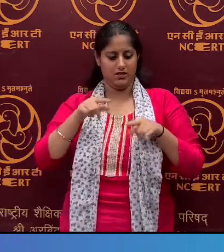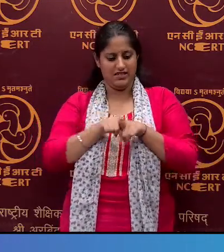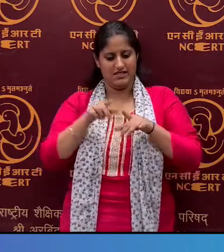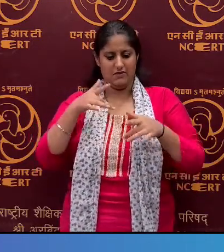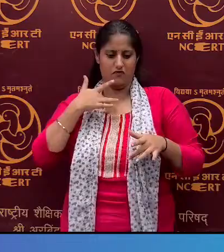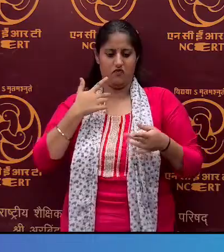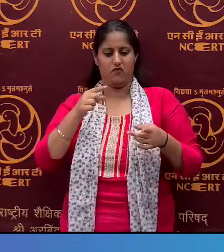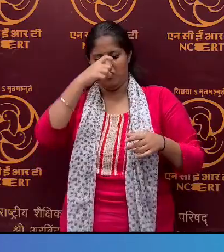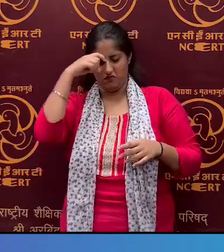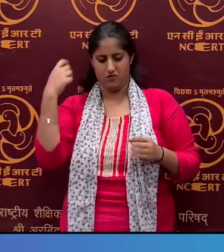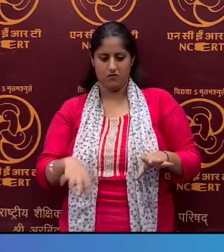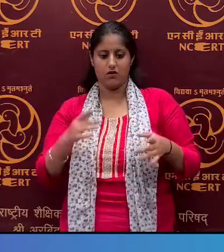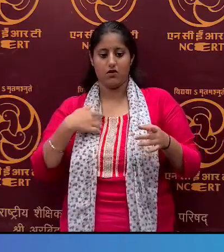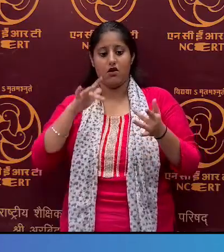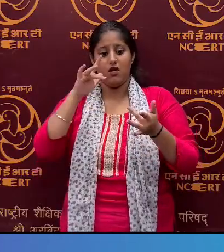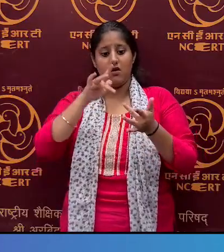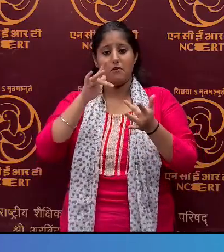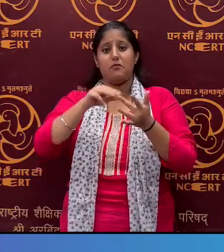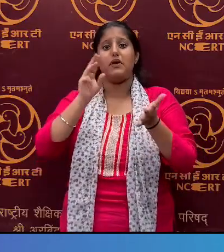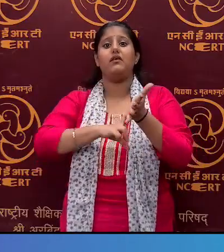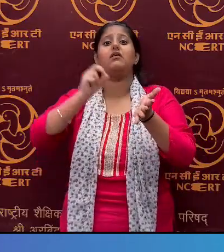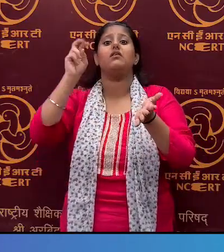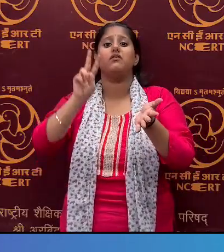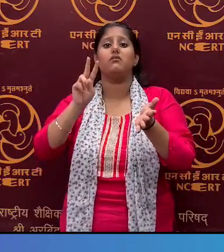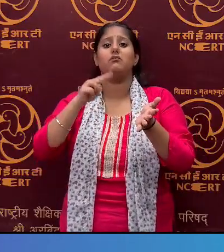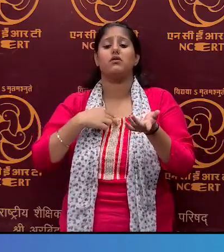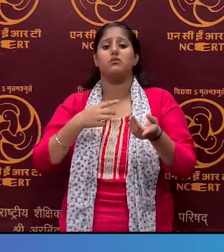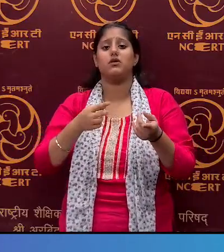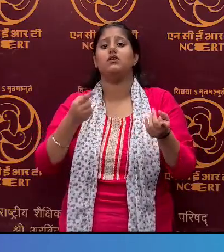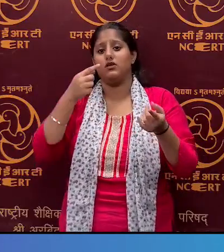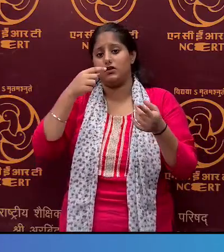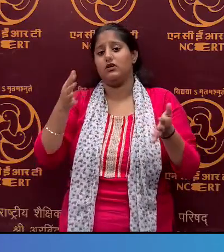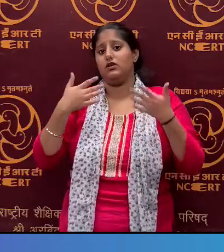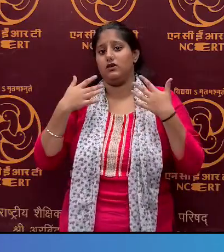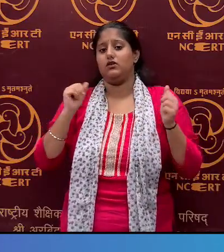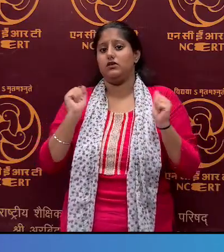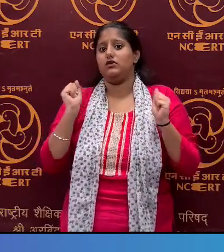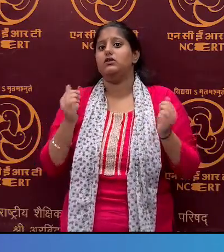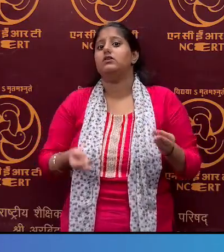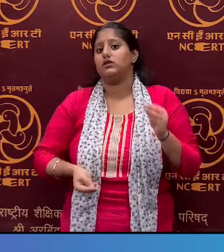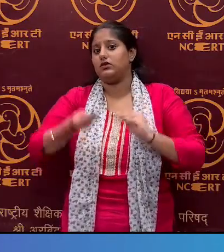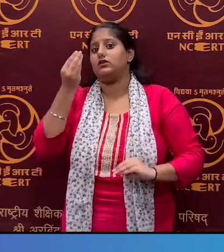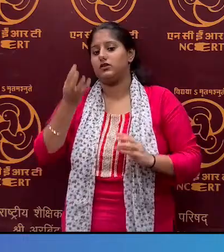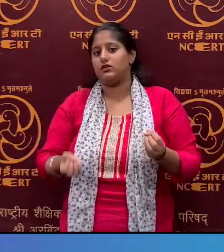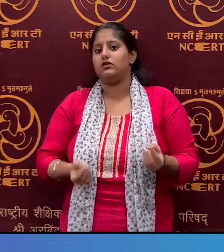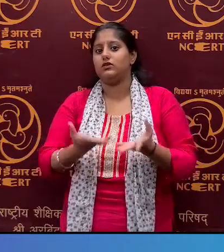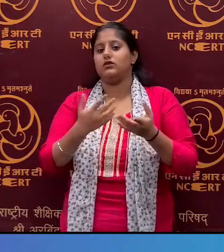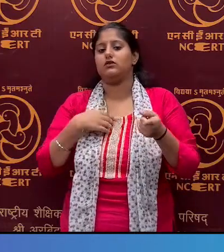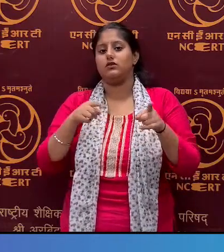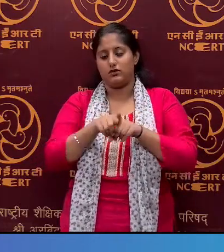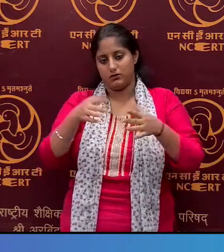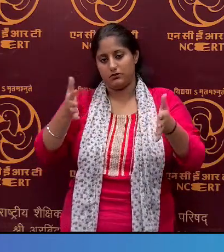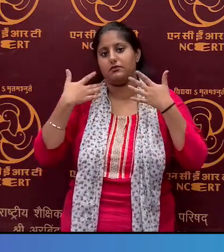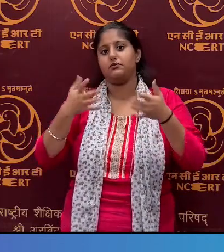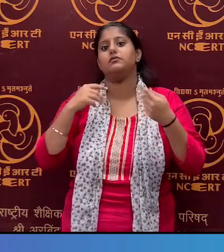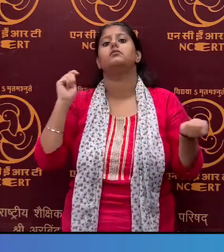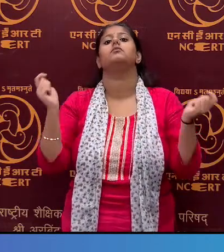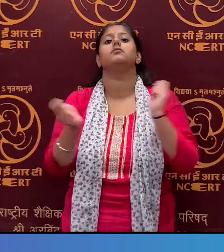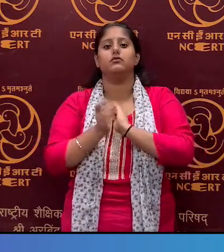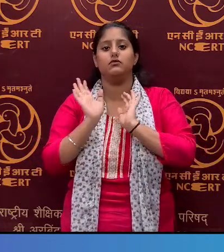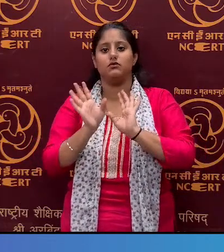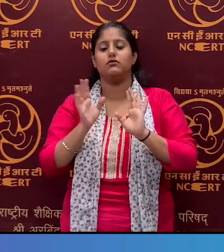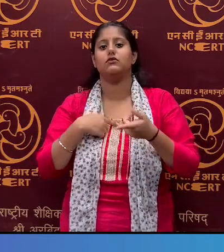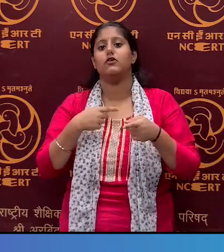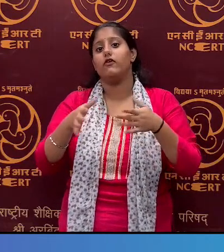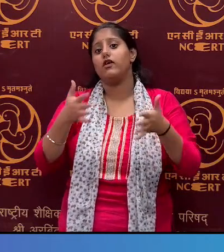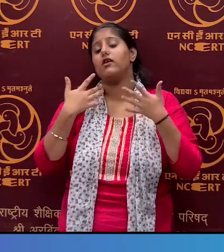मिड नवंबर के बाद जाकर के कहीं थोड़ा बहुत हमें विंटर्स की प्रेजेंस दिखती है. ये क्लाइमेट चेंज का इम्पैक्ट है, राइट? अब ये